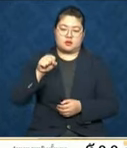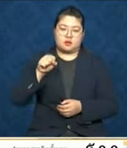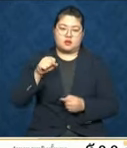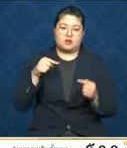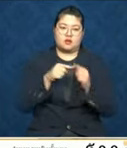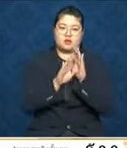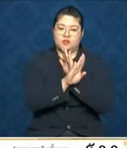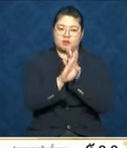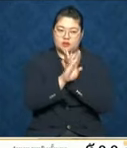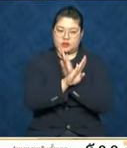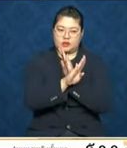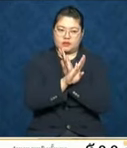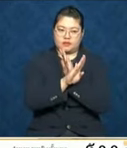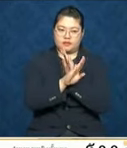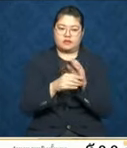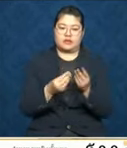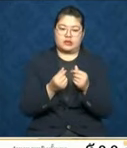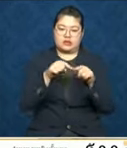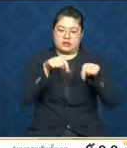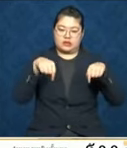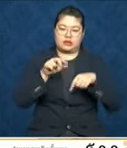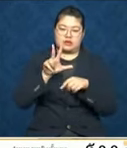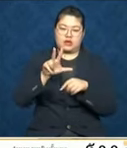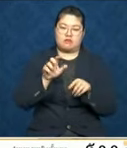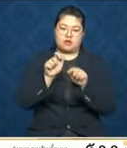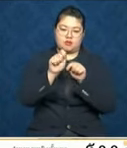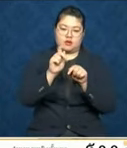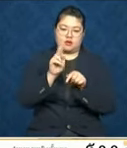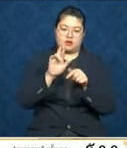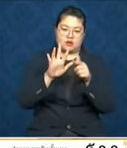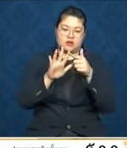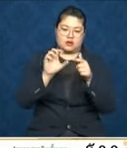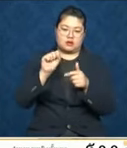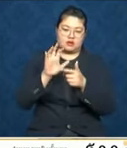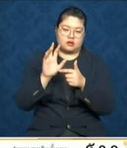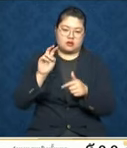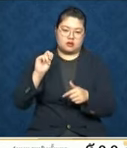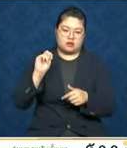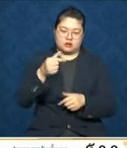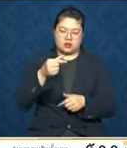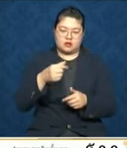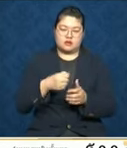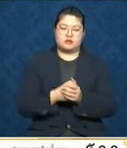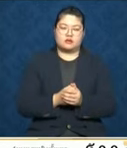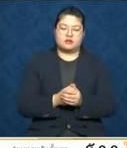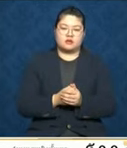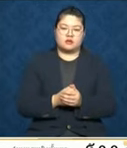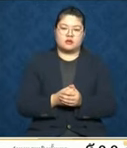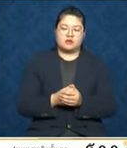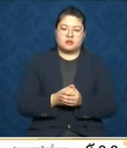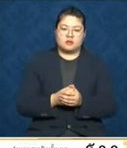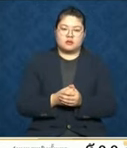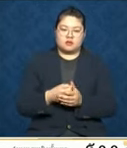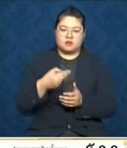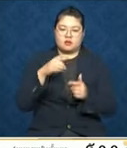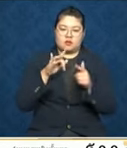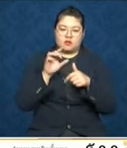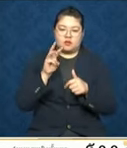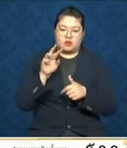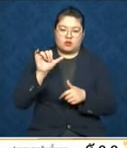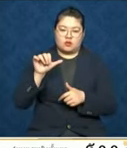บุรีรัมย์เขตเลือกตั้งที่3อําเภอกระสังอําเภอห้วยราชตําบลป่าชันตําบลโคกขมิ้นของอําเภอพระพ